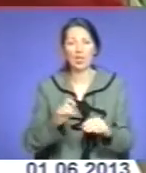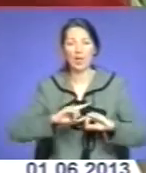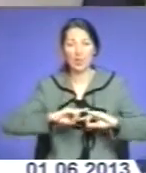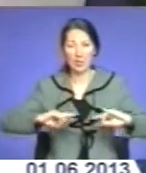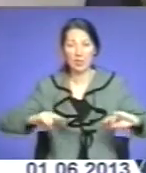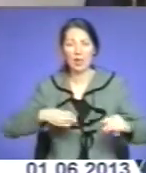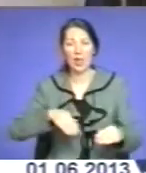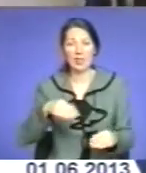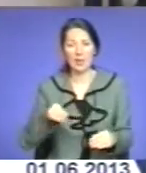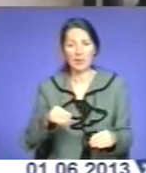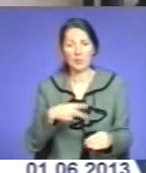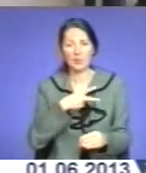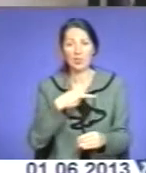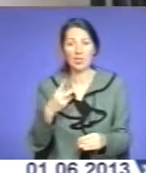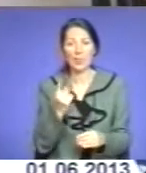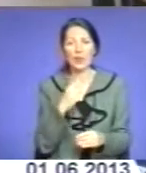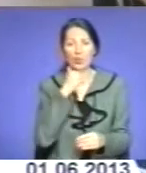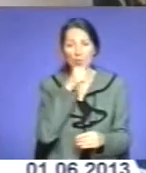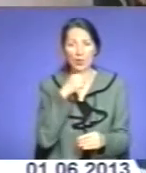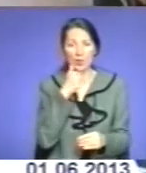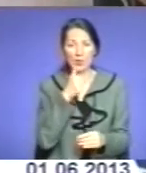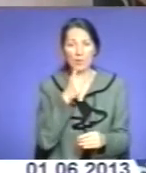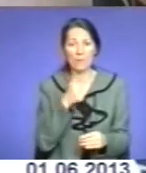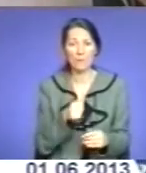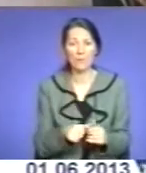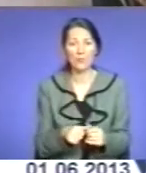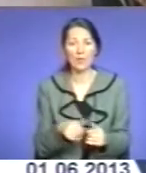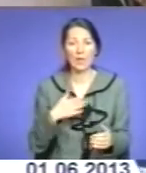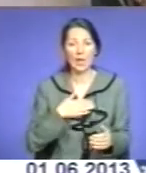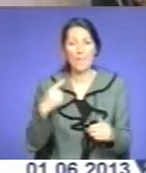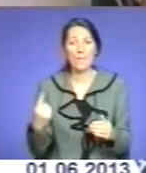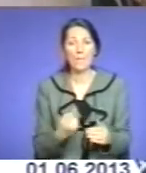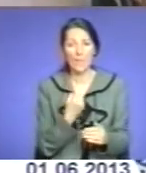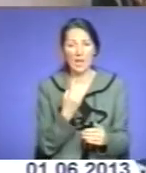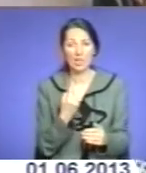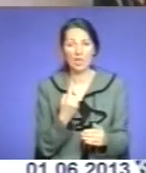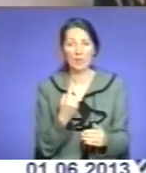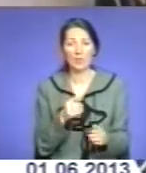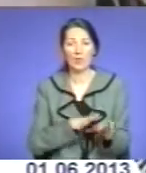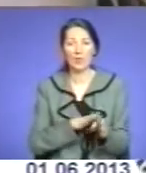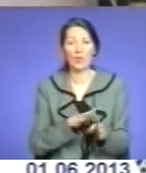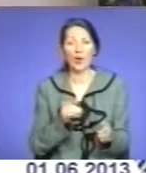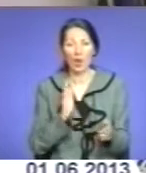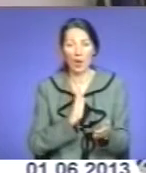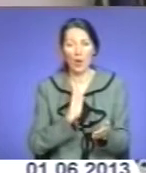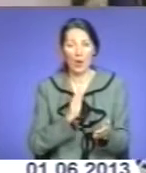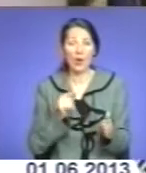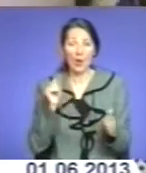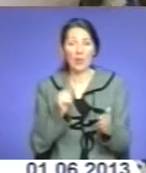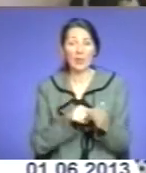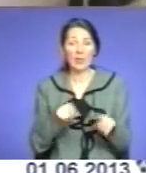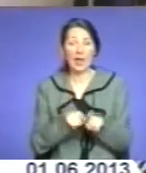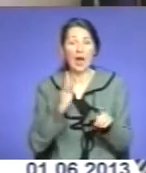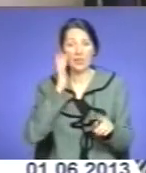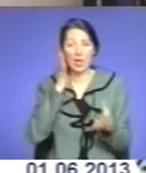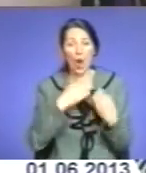теніс. У 2001 році нам вперше випала така ідея об'єднати